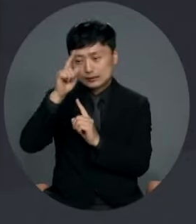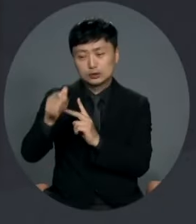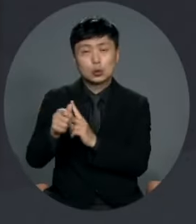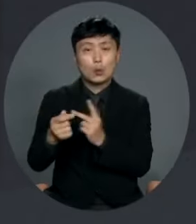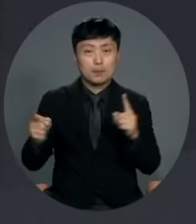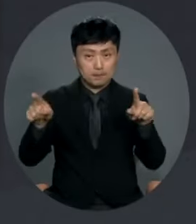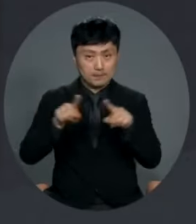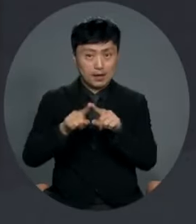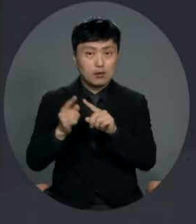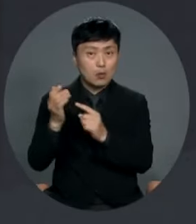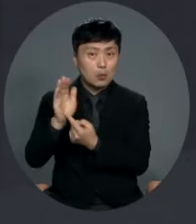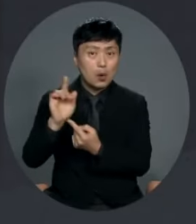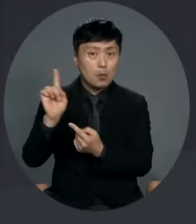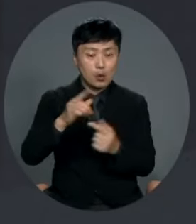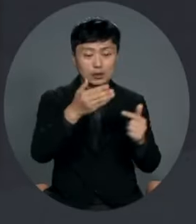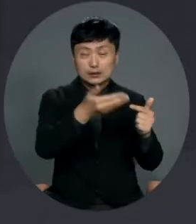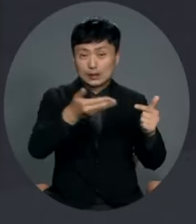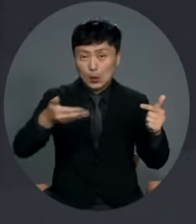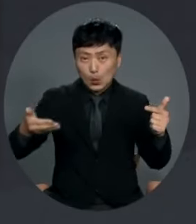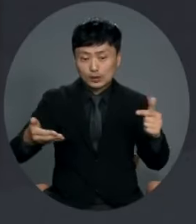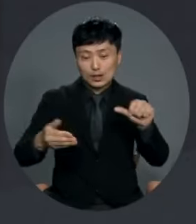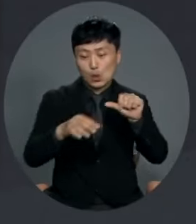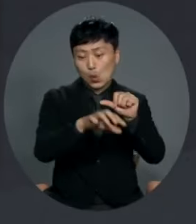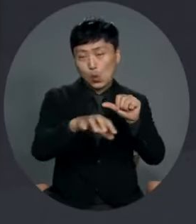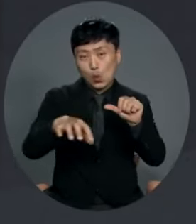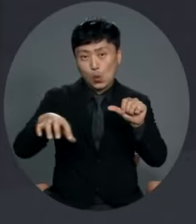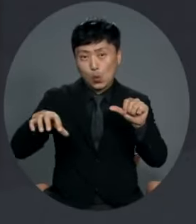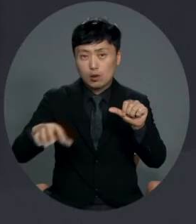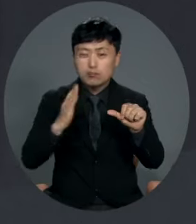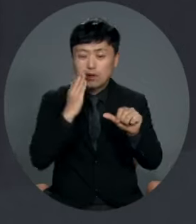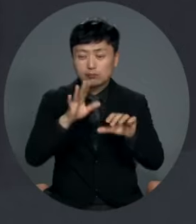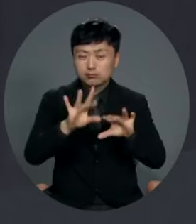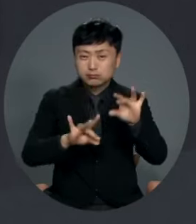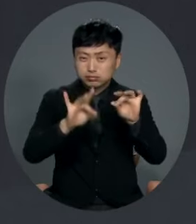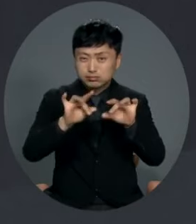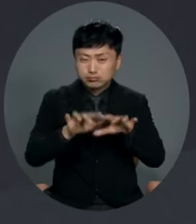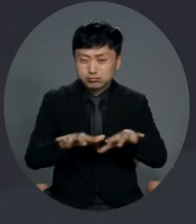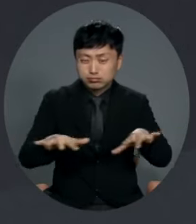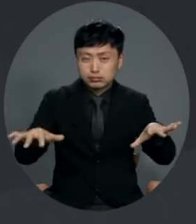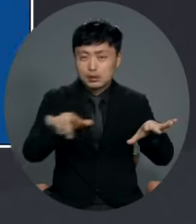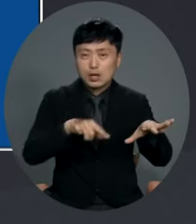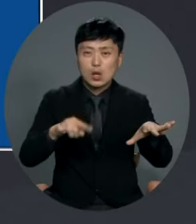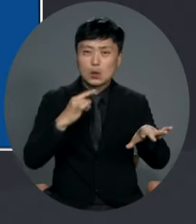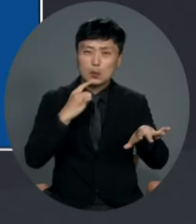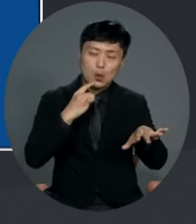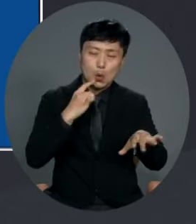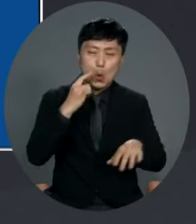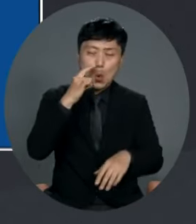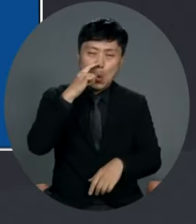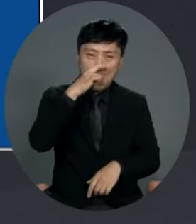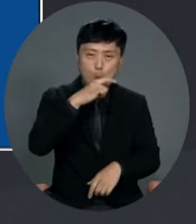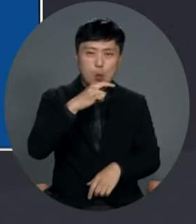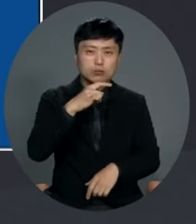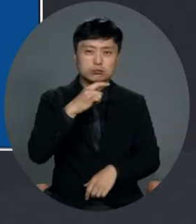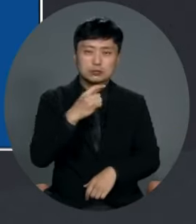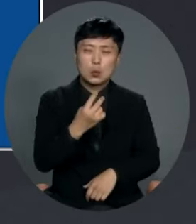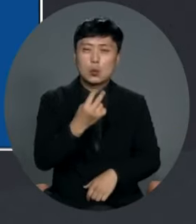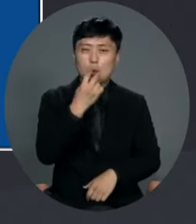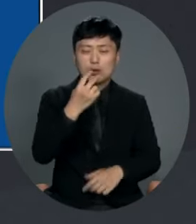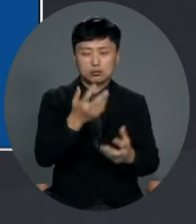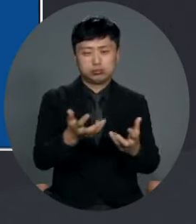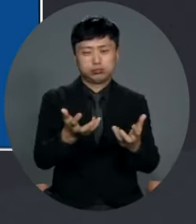논문에는 낙동강 다섯개 주요 지점에서 녹조 독소인 마이크로시스틴 공기 중에서 검출됐다고